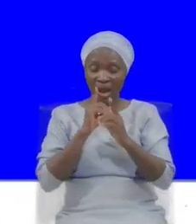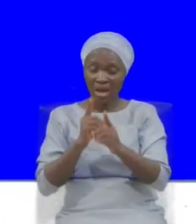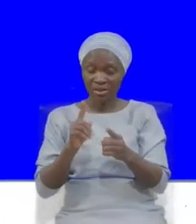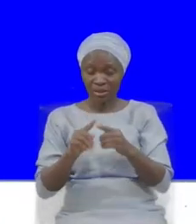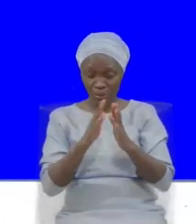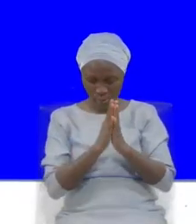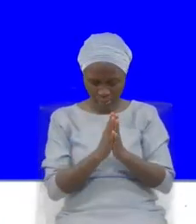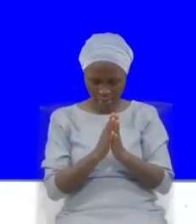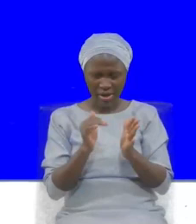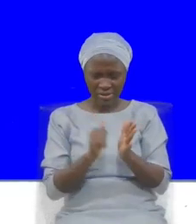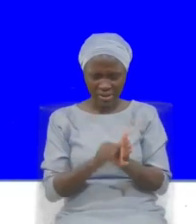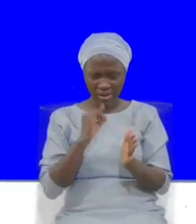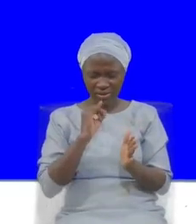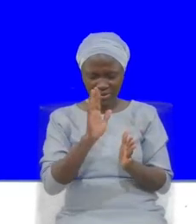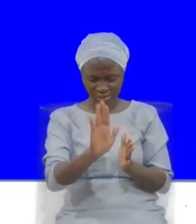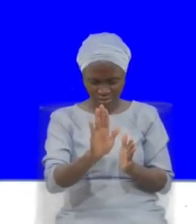Les prières exaucées, c'est pour vous.